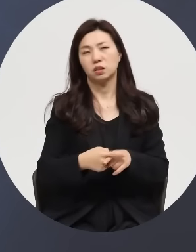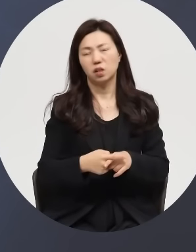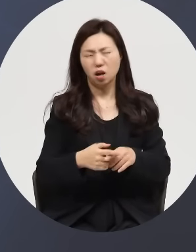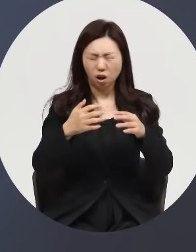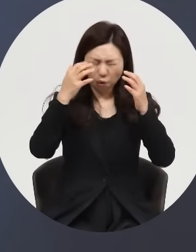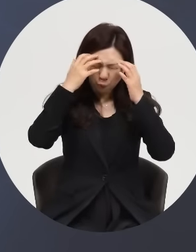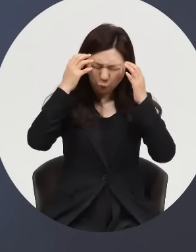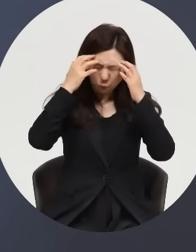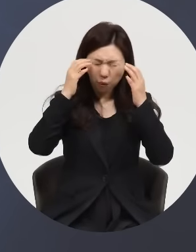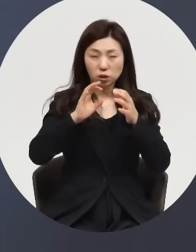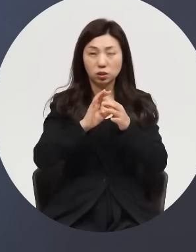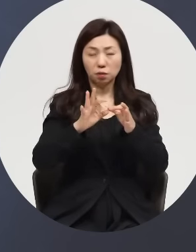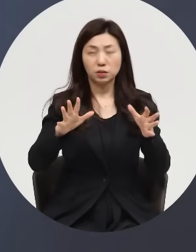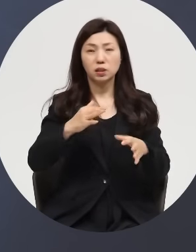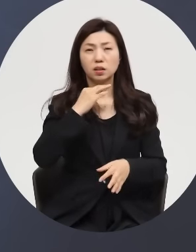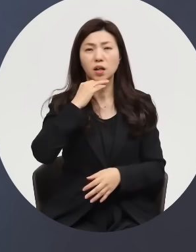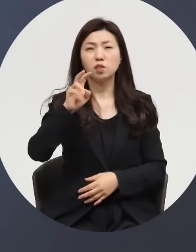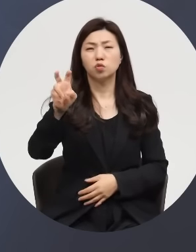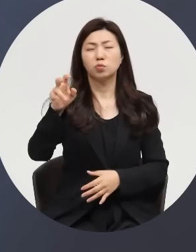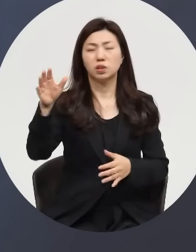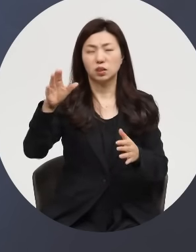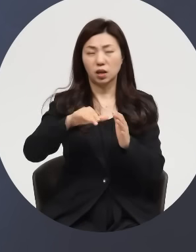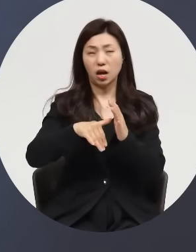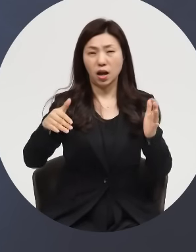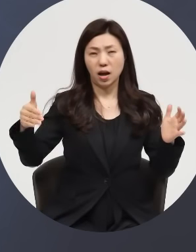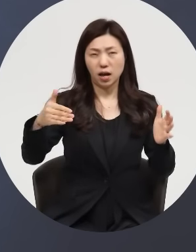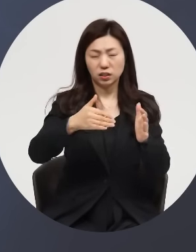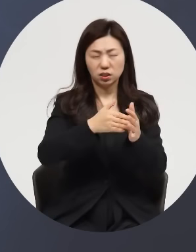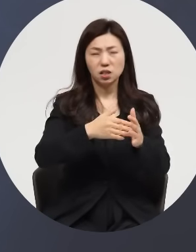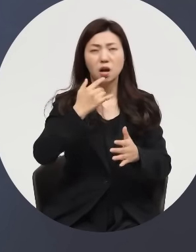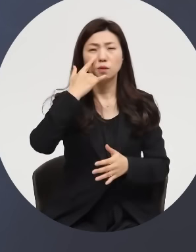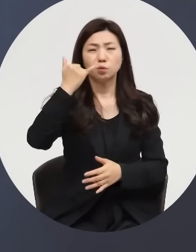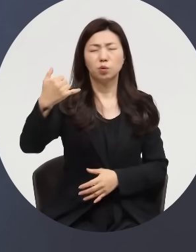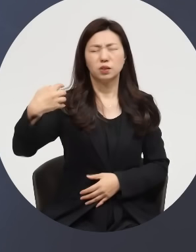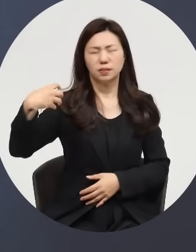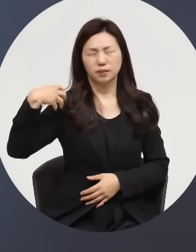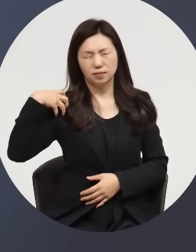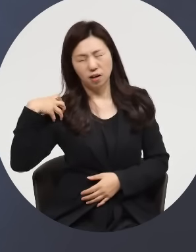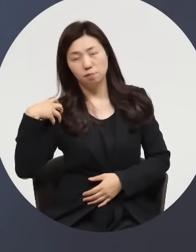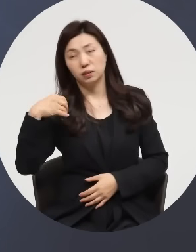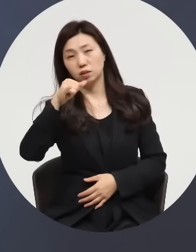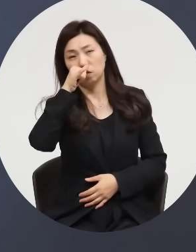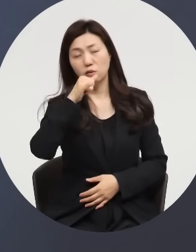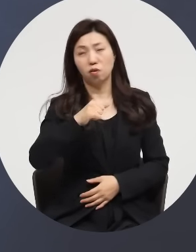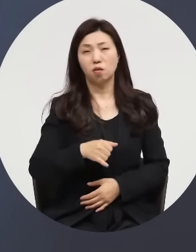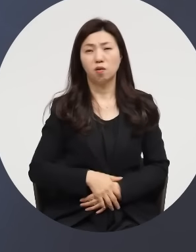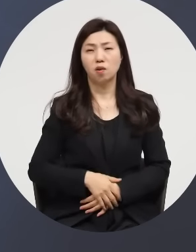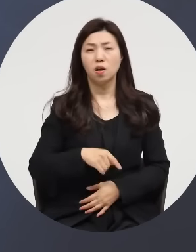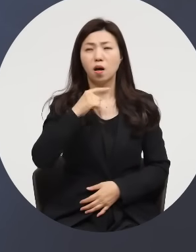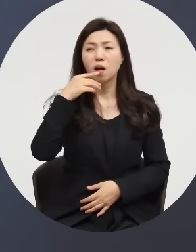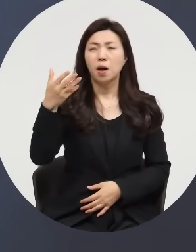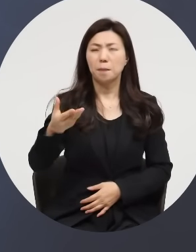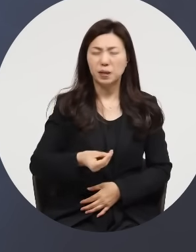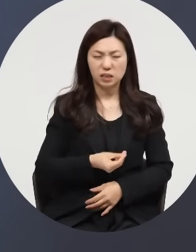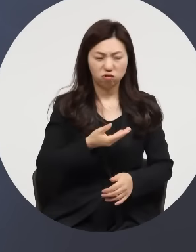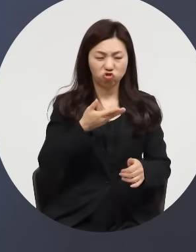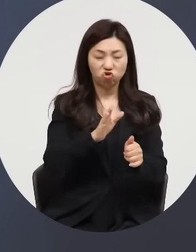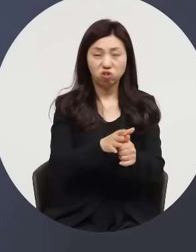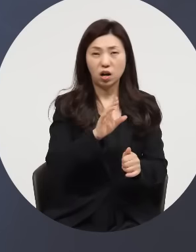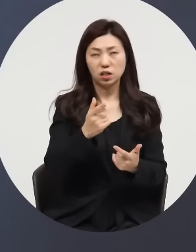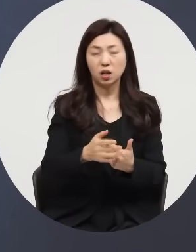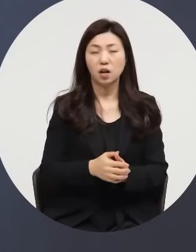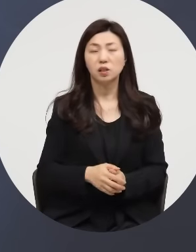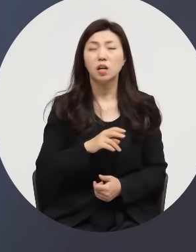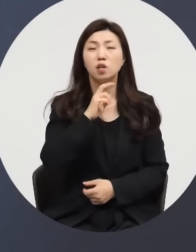키웠던 20살까지는 누가 부모가 키워야 할 책임과 의무가 있지. 그건 빚이 아니에요.